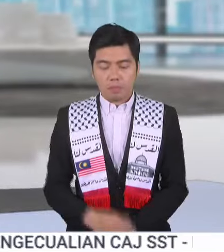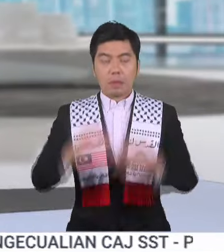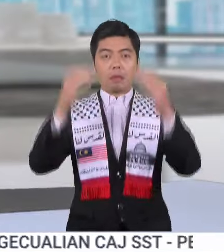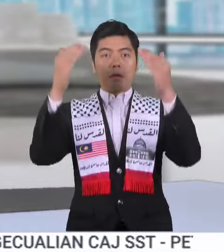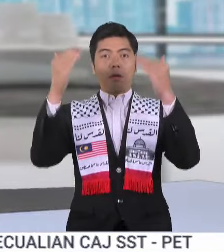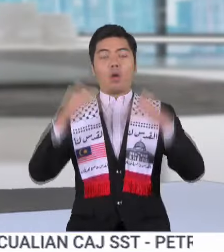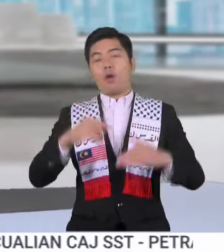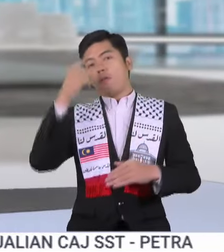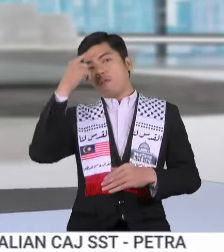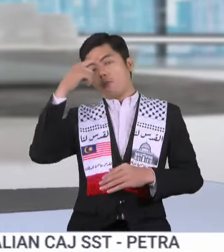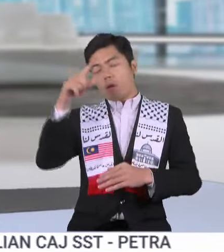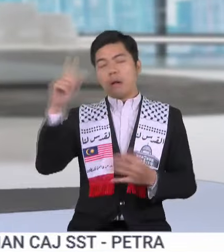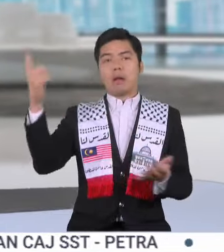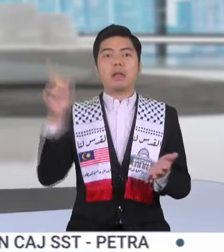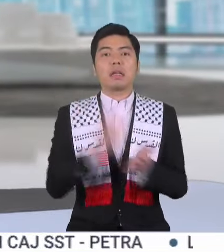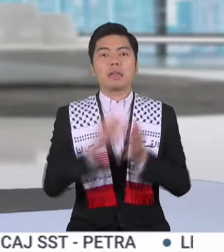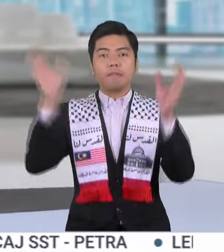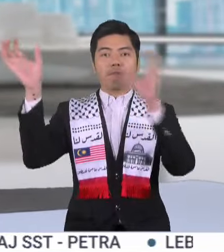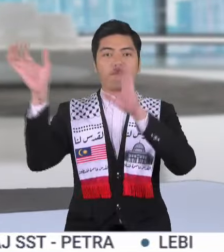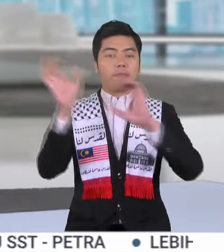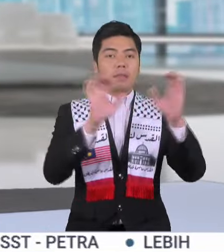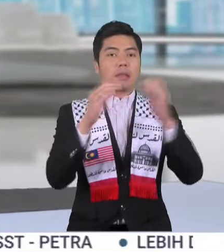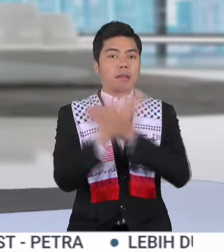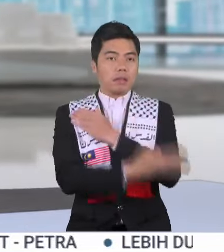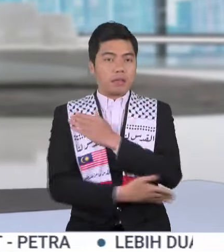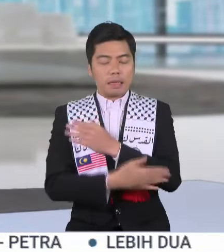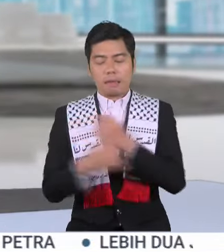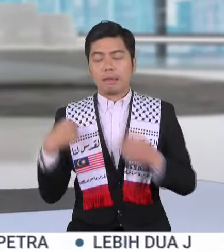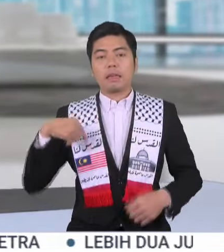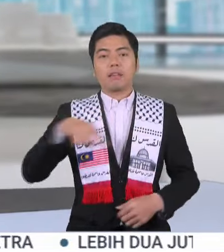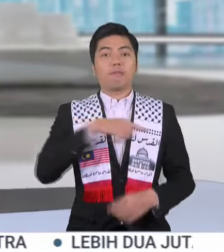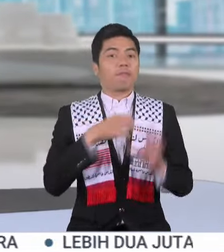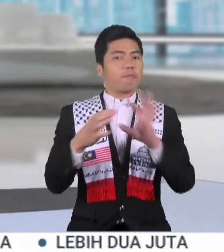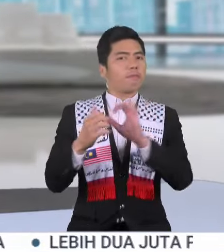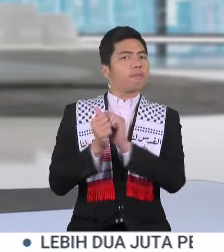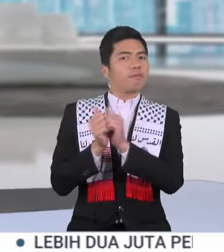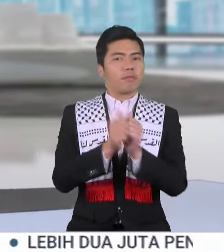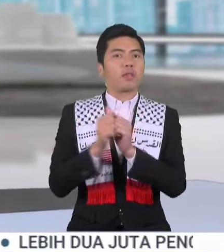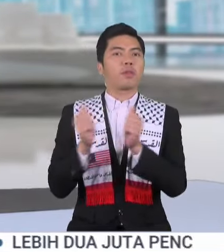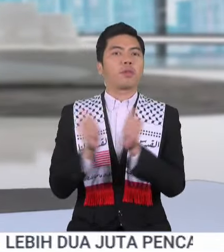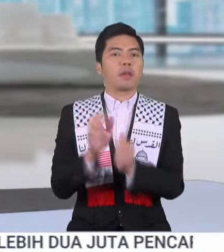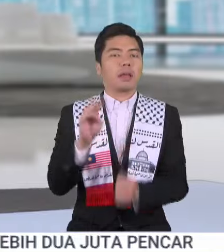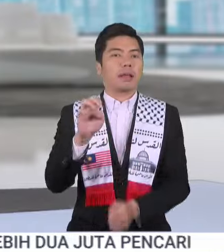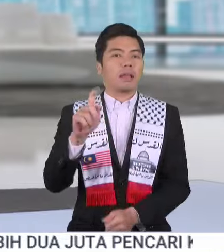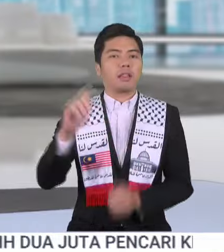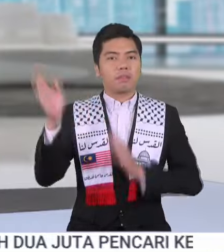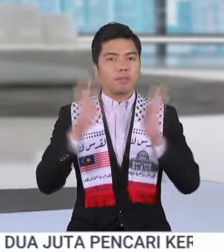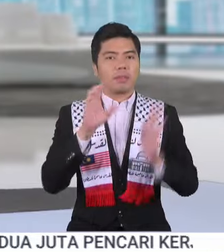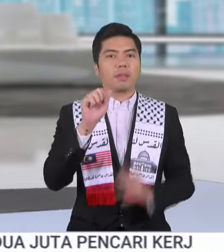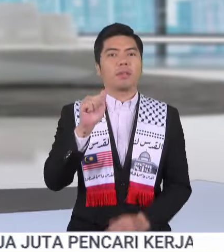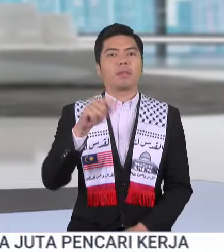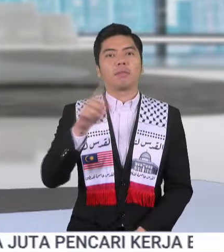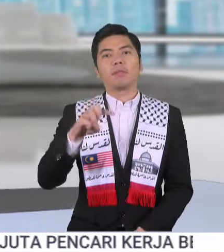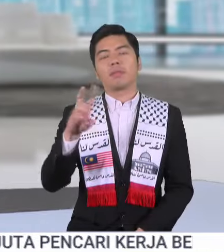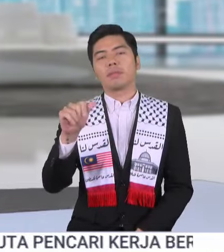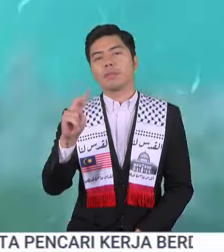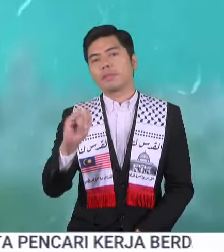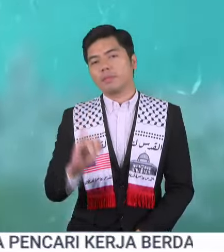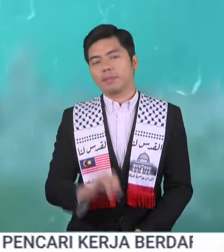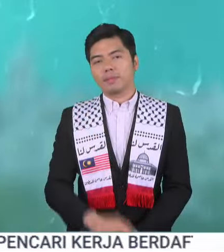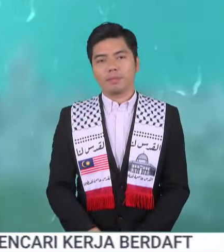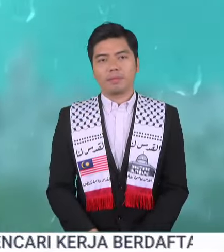Seterusnya, untuk perkembangan laporan cuaca seluruh negara, kita bersama Pegawai Met Malaysia, Chazwan Yahya. Silakan.